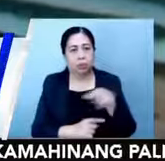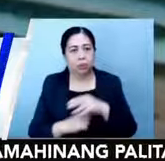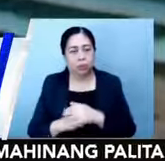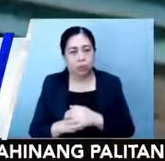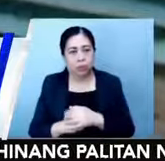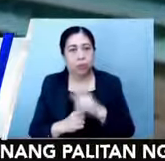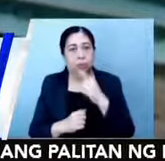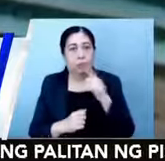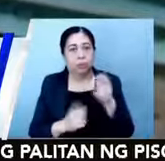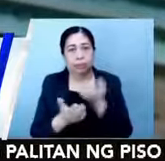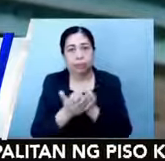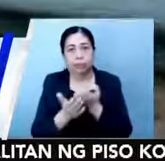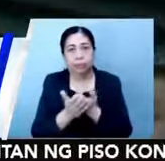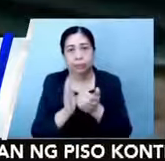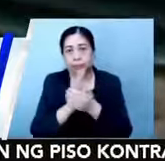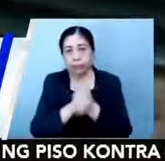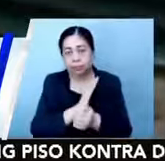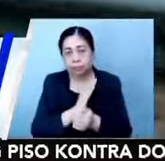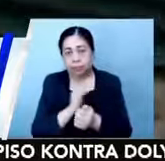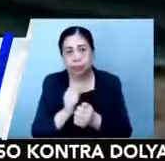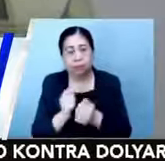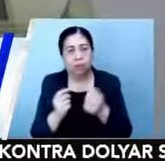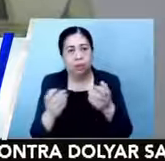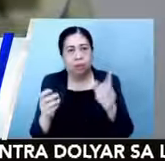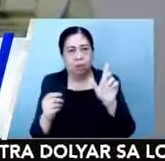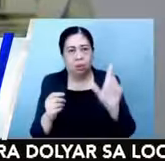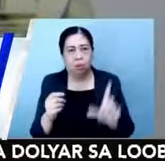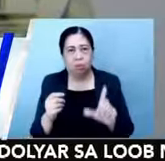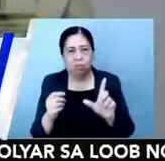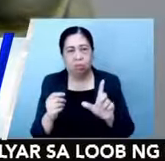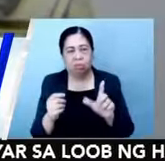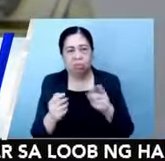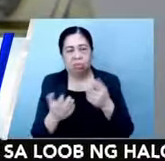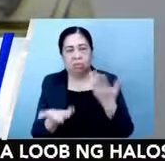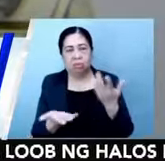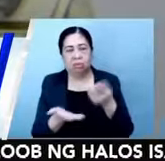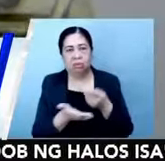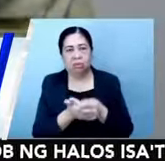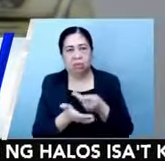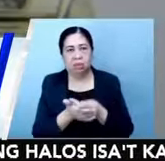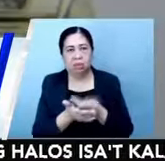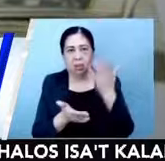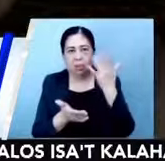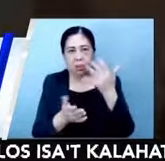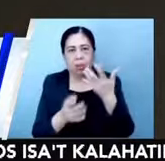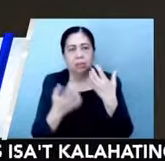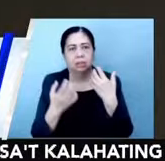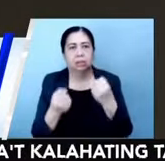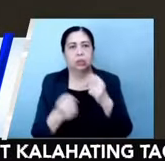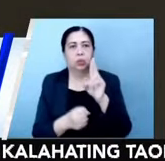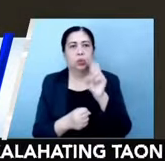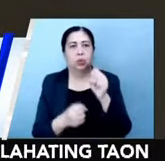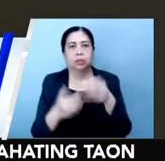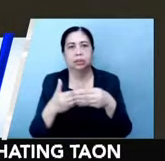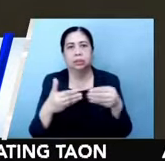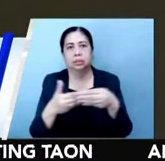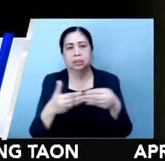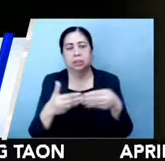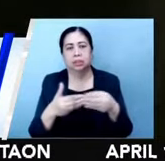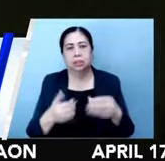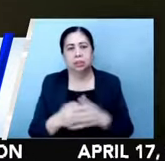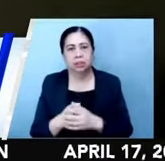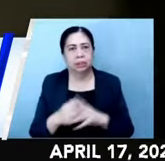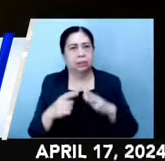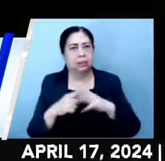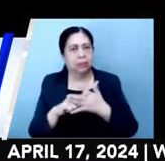ekonomista, ang mas mababang palitan ng piso kada dolyar ay bunsod ng paglakas ng US dollar mula nang lalo pang tumaas